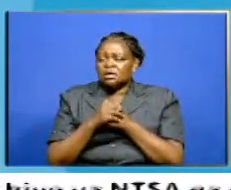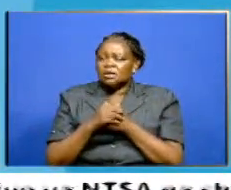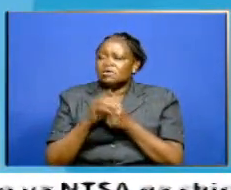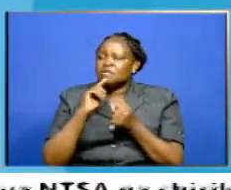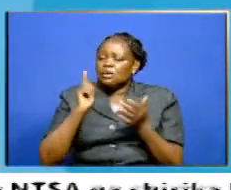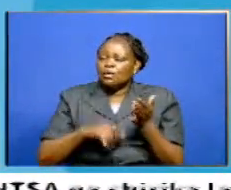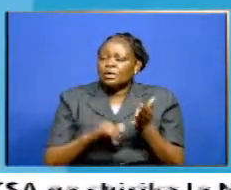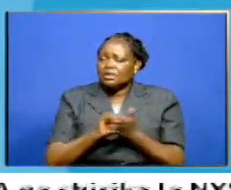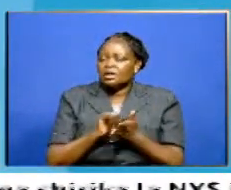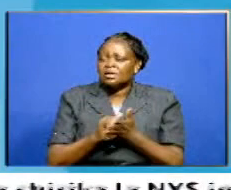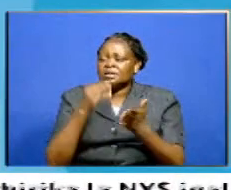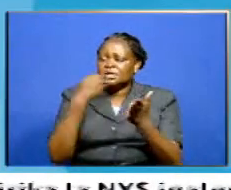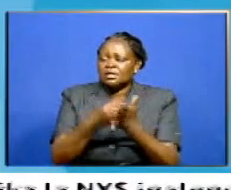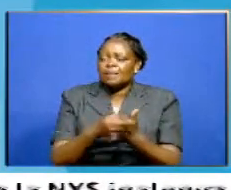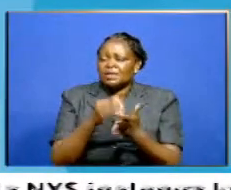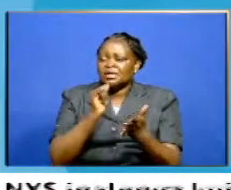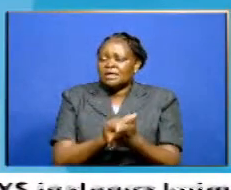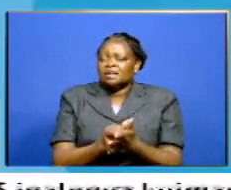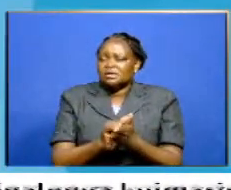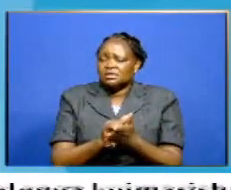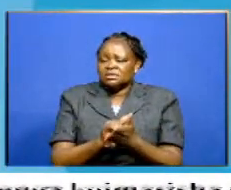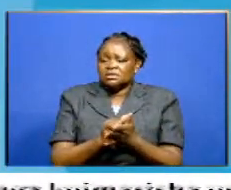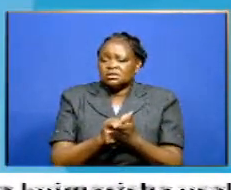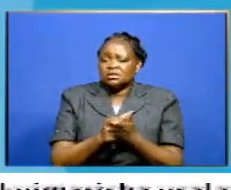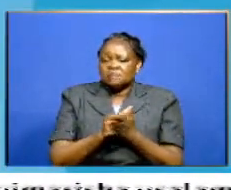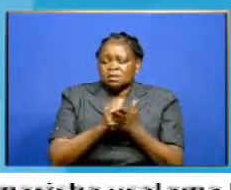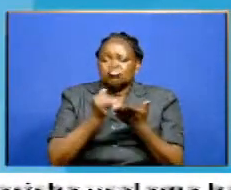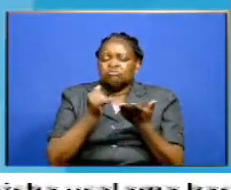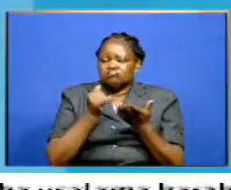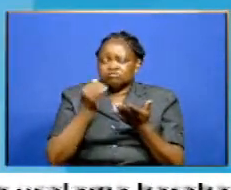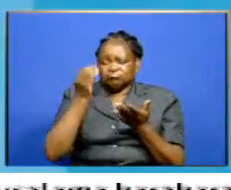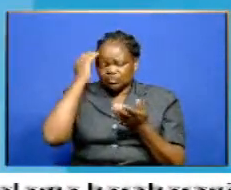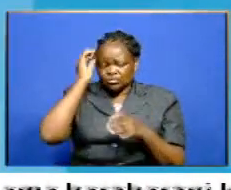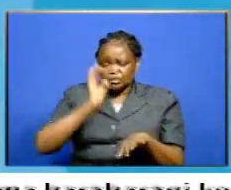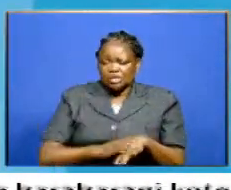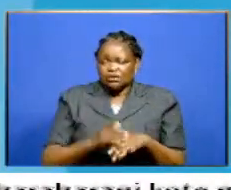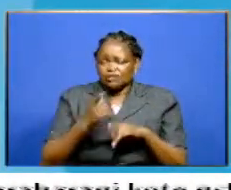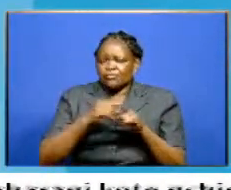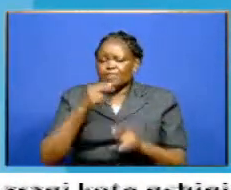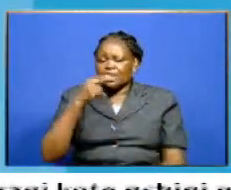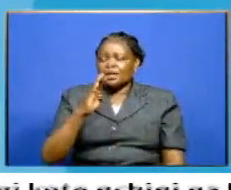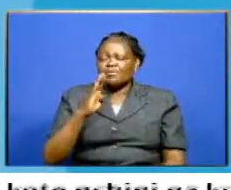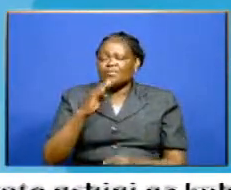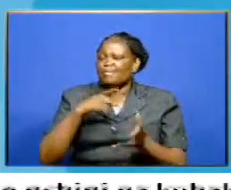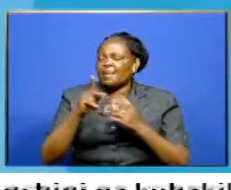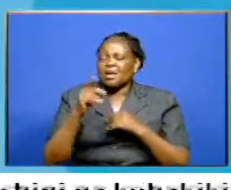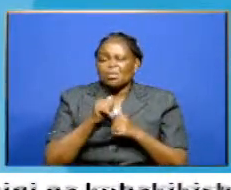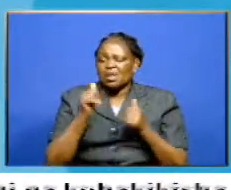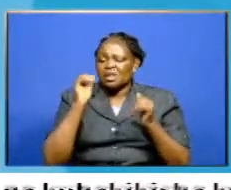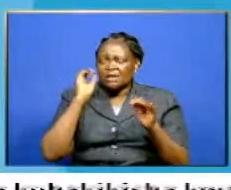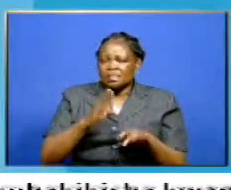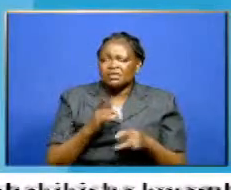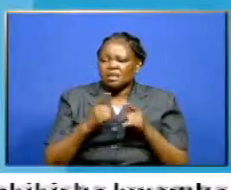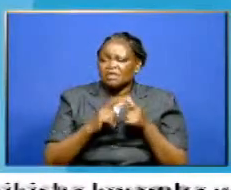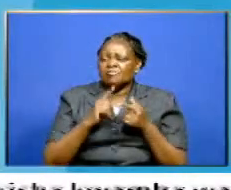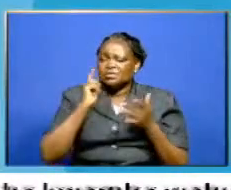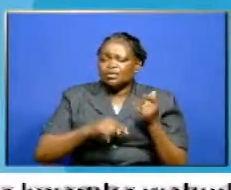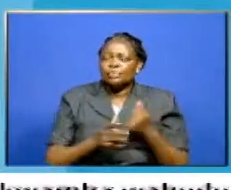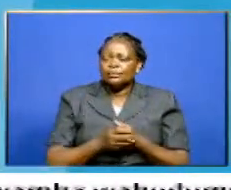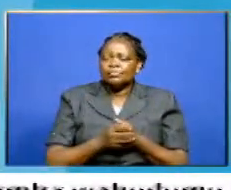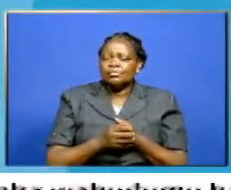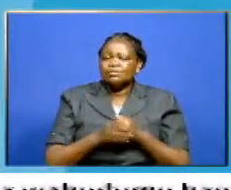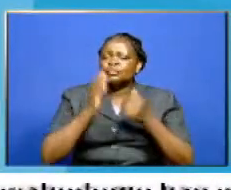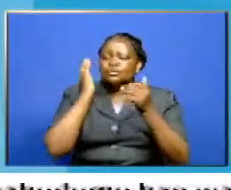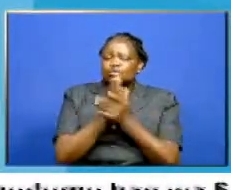zile pesa ambazo wanafunzi wanapewa na HELB hawafai kulipa. Na nitakuwa na maswala niseme,